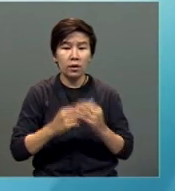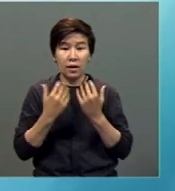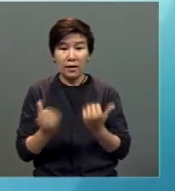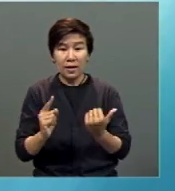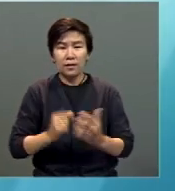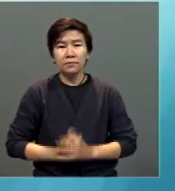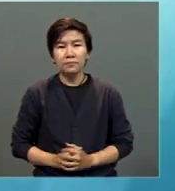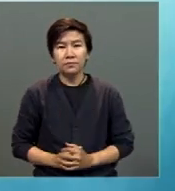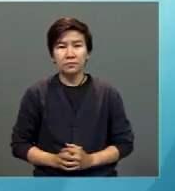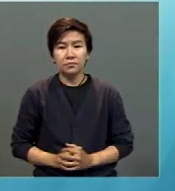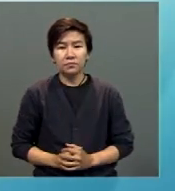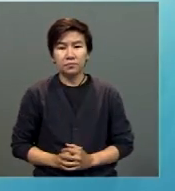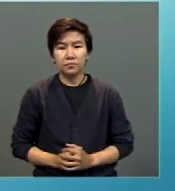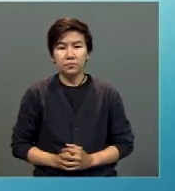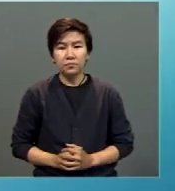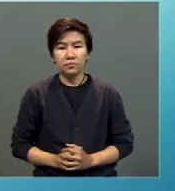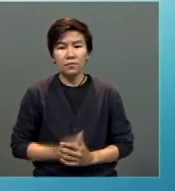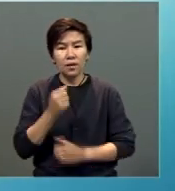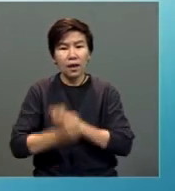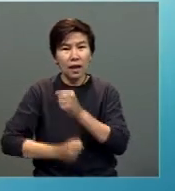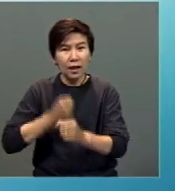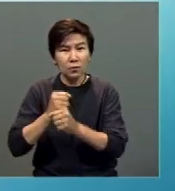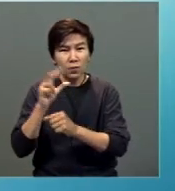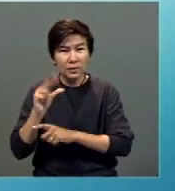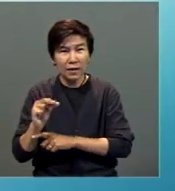รายนะครับตัวเลขอายุเฉลี่ยของคนที่ป่วยเจ็บตอนนี้ก็คือ39ปีที่ผมอยากจะเน้นย้ำคือก็เป็นวัยแรงงานนี่แหละครับที่ท่านแข็งแรงดีเดินทางไปไหนมาไหนก็ต้องระมัดระวังวันนี้ก็ได้รับทราบข่าวนะครับว่าตั้งแต่เมื่อวานแล้วนะครับอ่าถนนทางตอนนี้รถราเต็มไปหมดแล้วบางสายก็